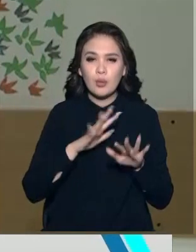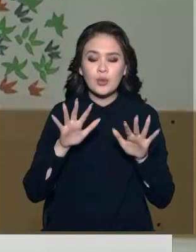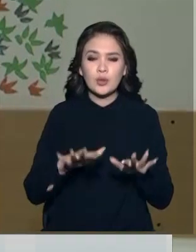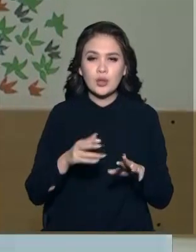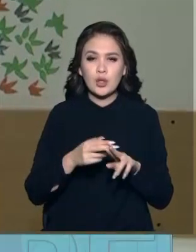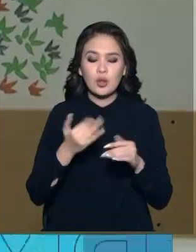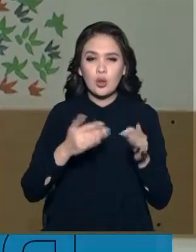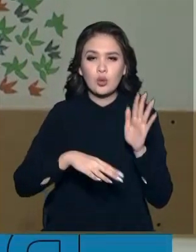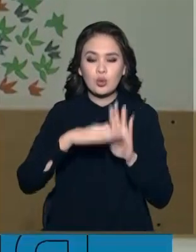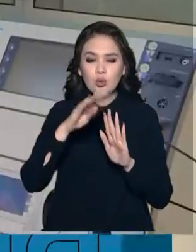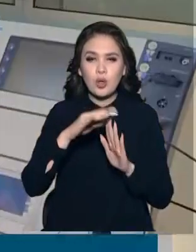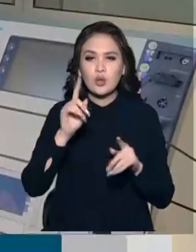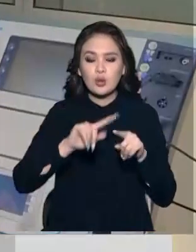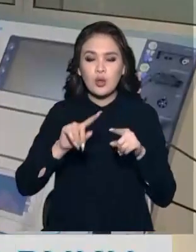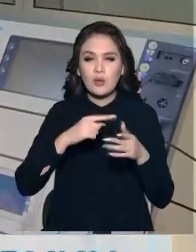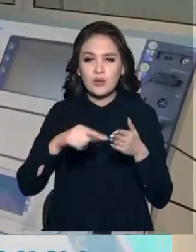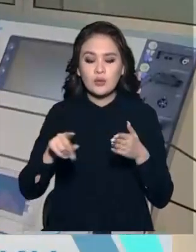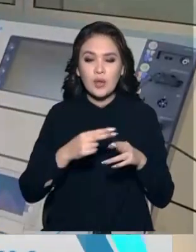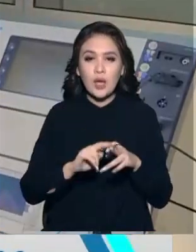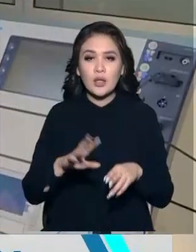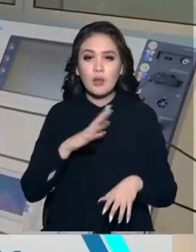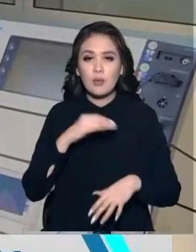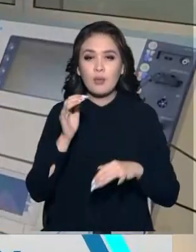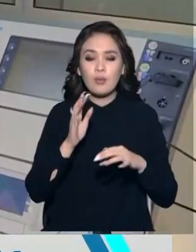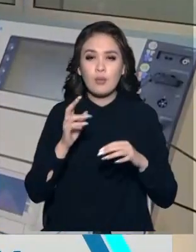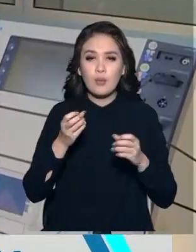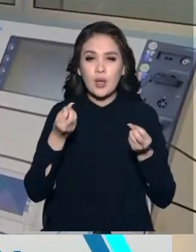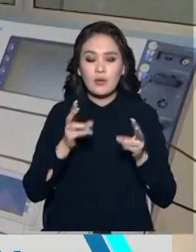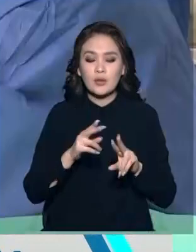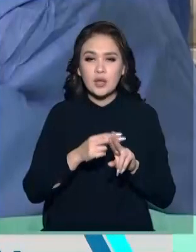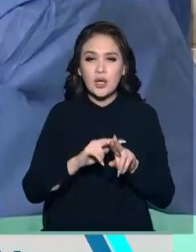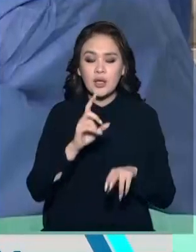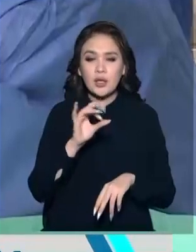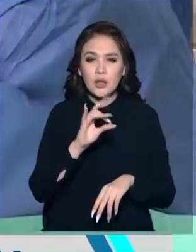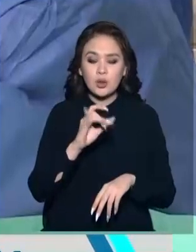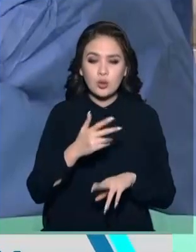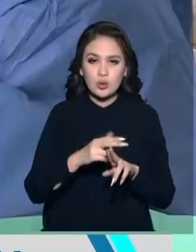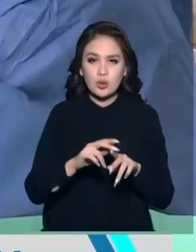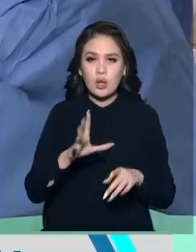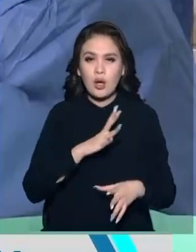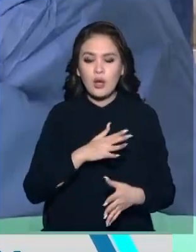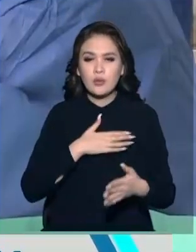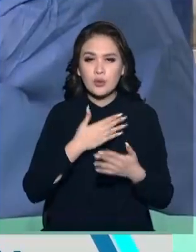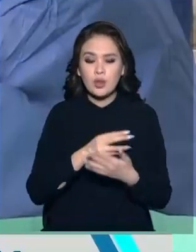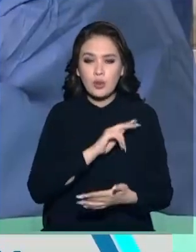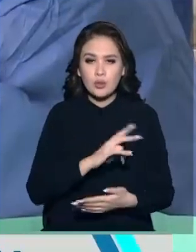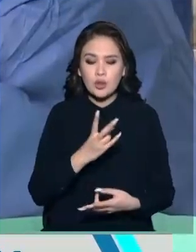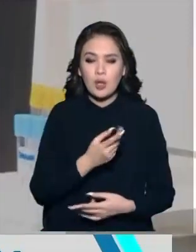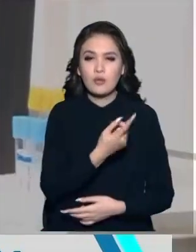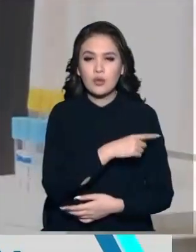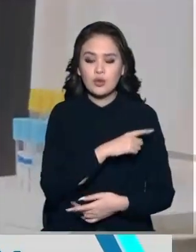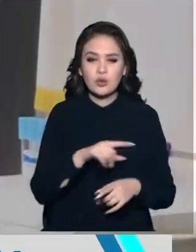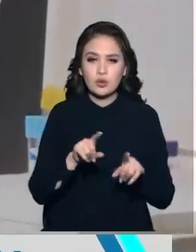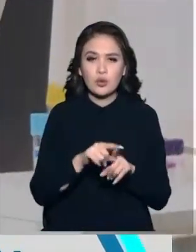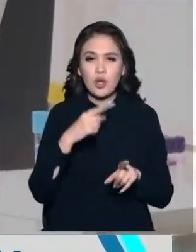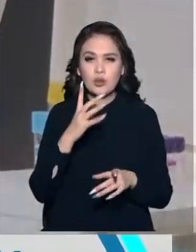хорошее сейчас, скоро выписка. Профессия хирурга требует большой отдачи и самопожертвования. Продолжать работать доктор намерен и после